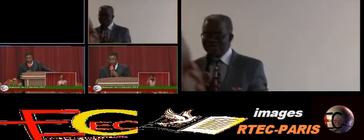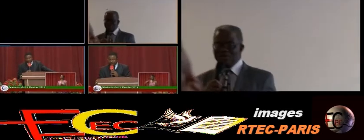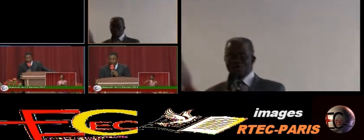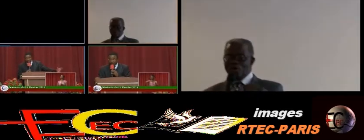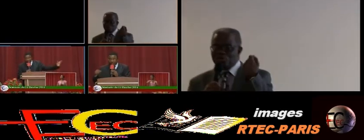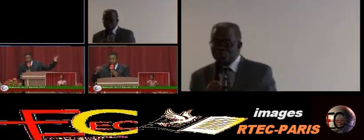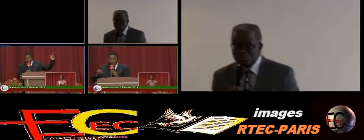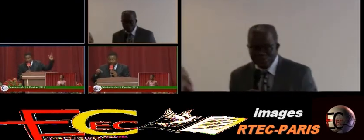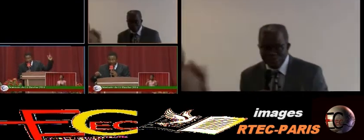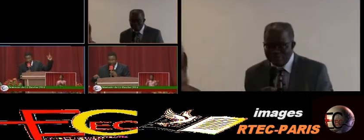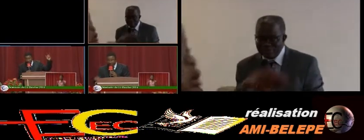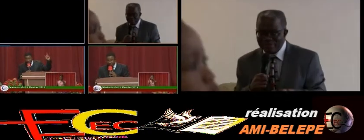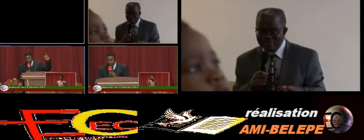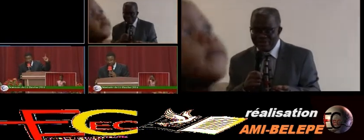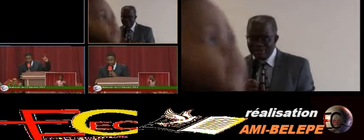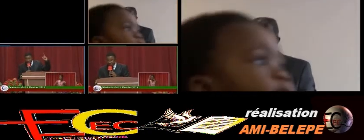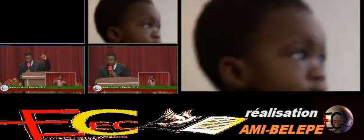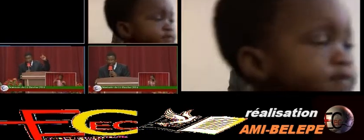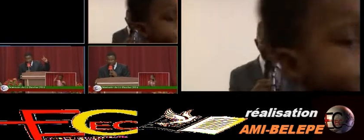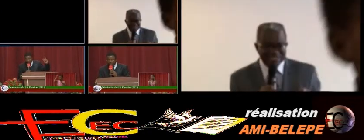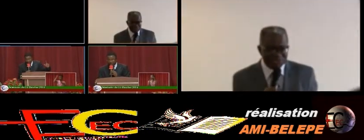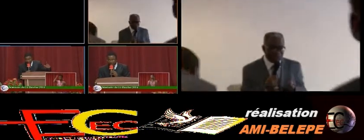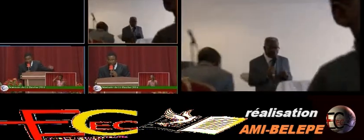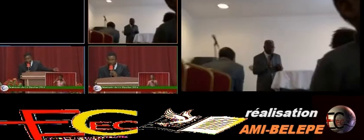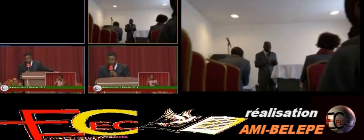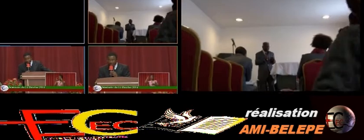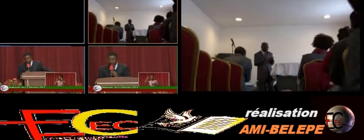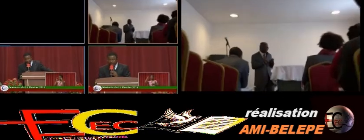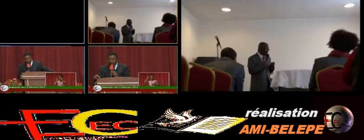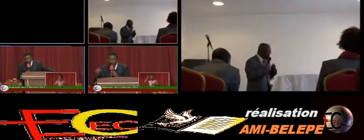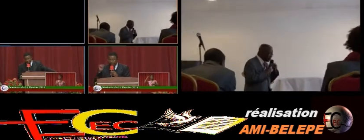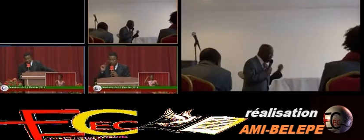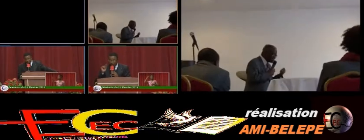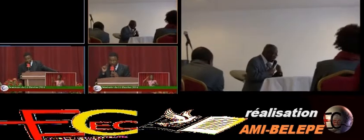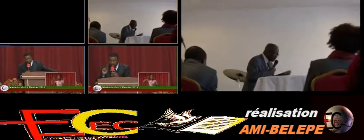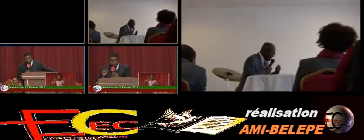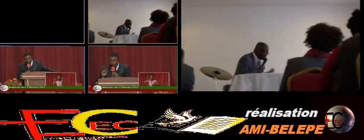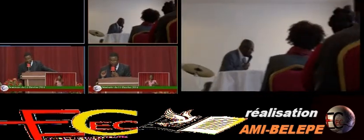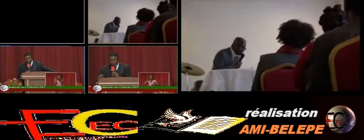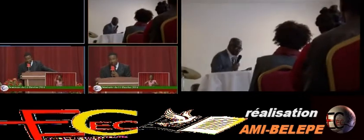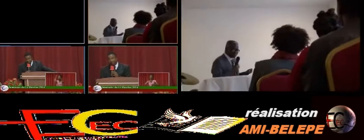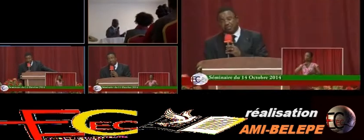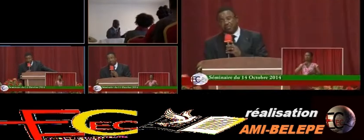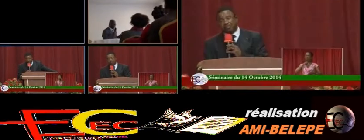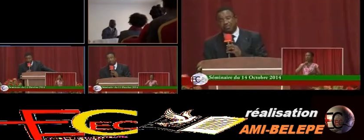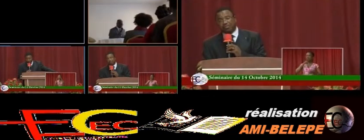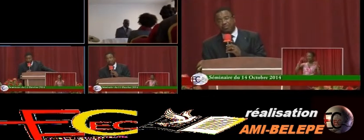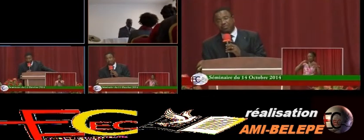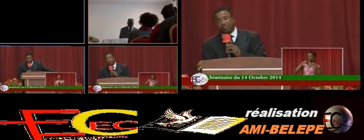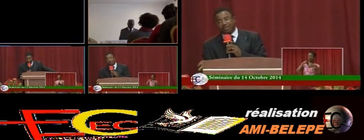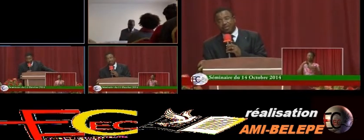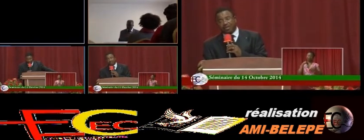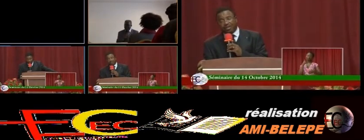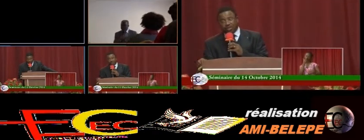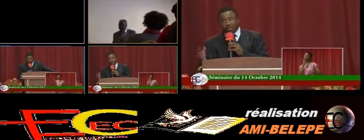habitudes, nos coutumes, nos traditions, notre théorie à nous. Ça n'a pas mis